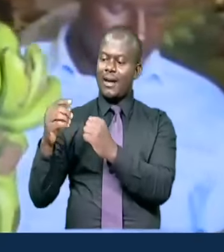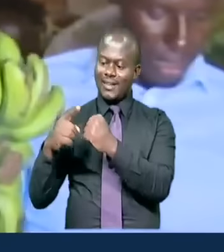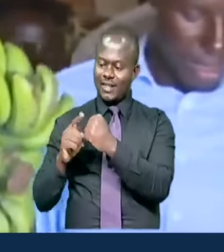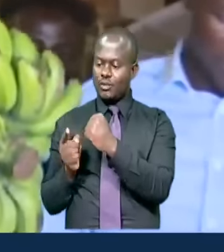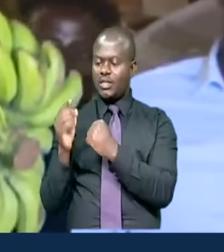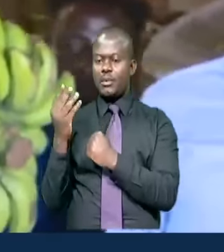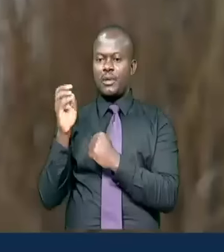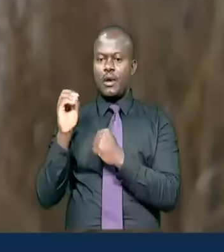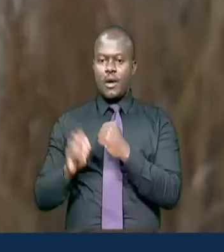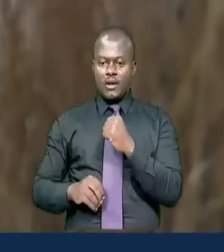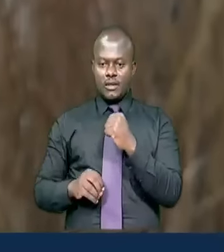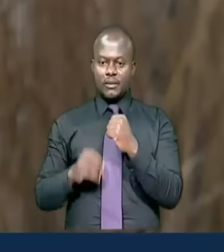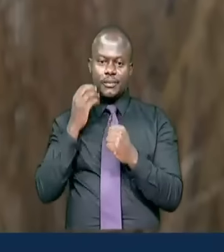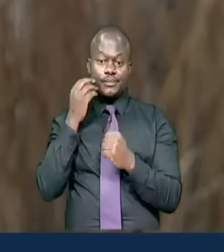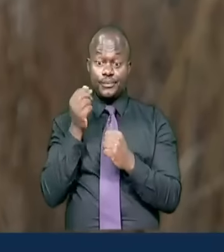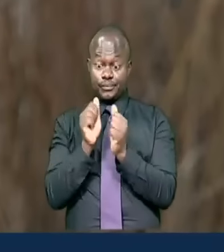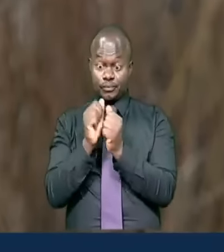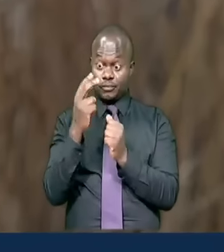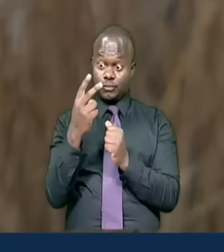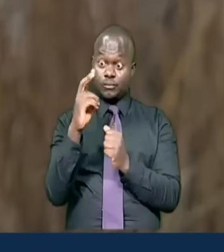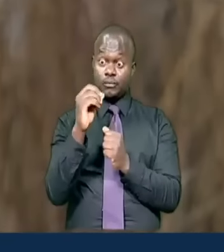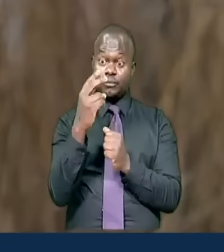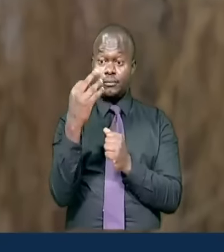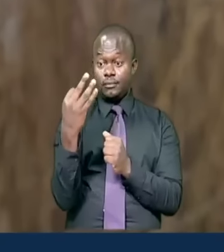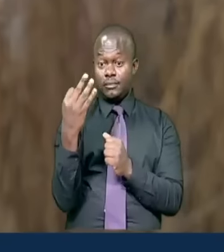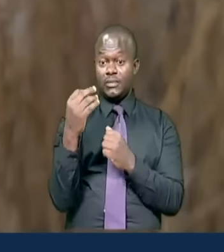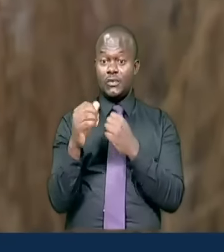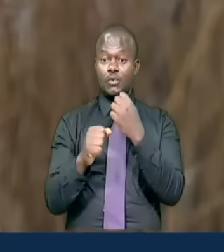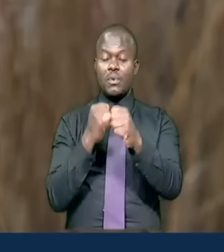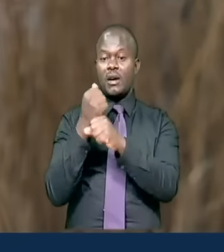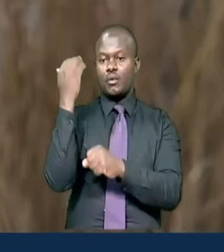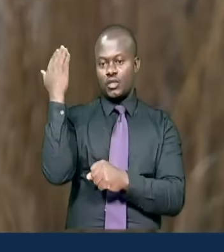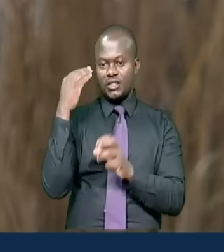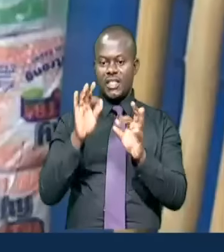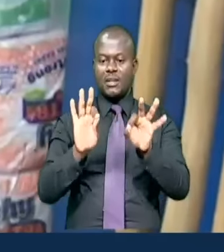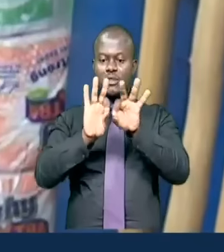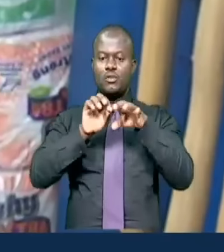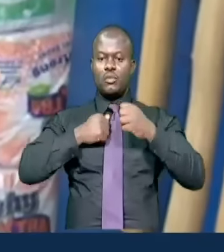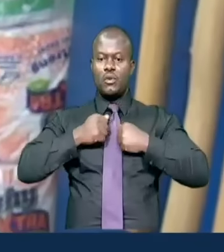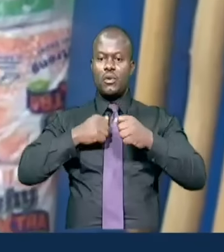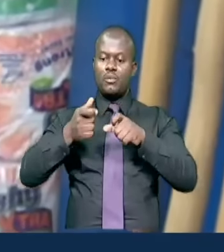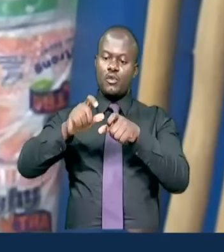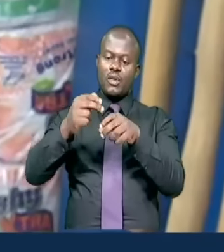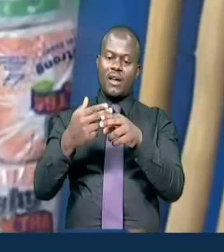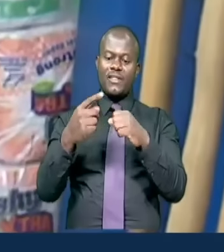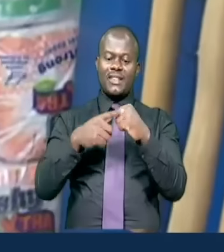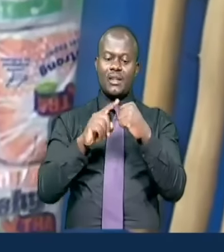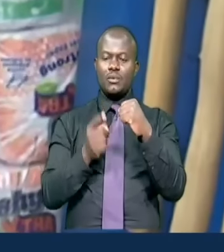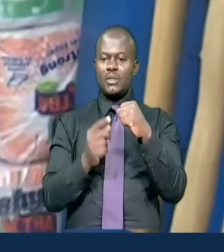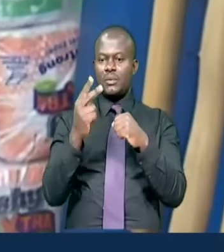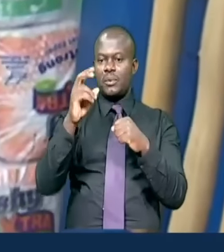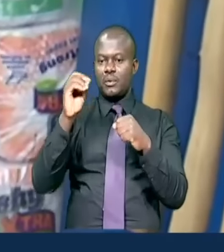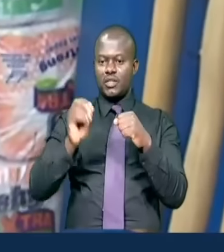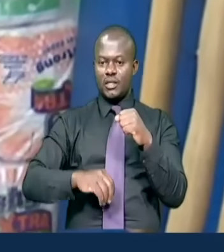Mu kwezi k'Ukuboza umwaka wa 2023 ni ukuvuga umwaka ushize ibiciro mu Rwanda byiyongereyeho